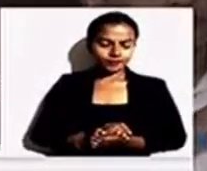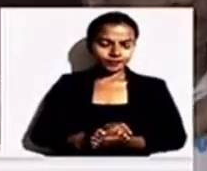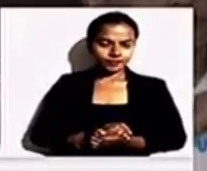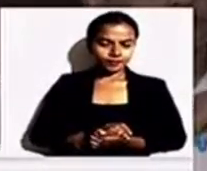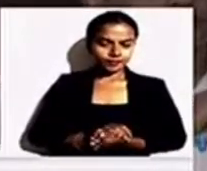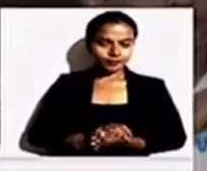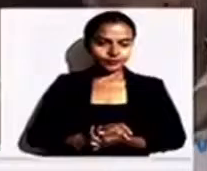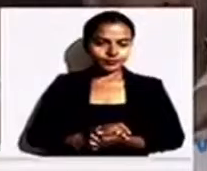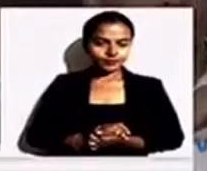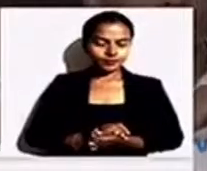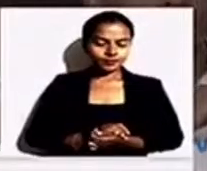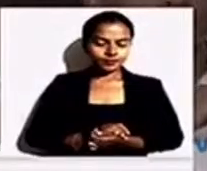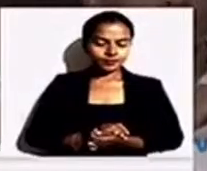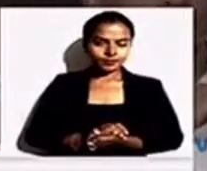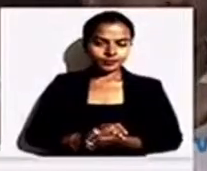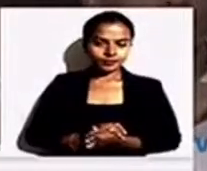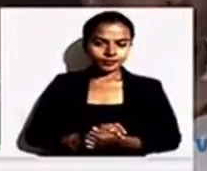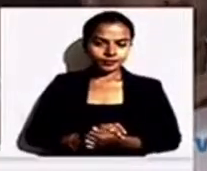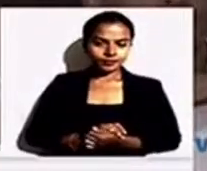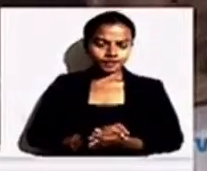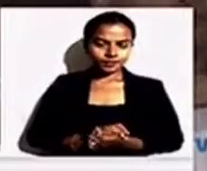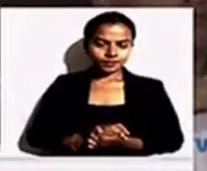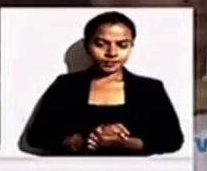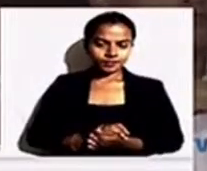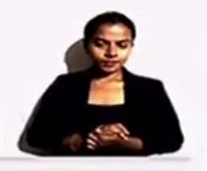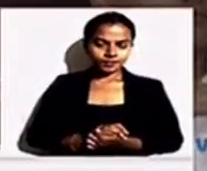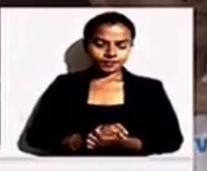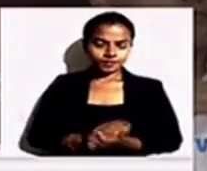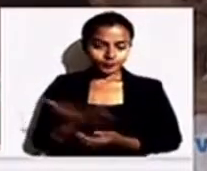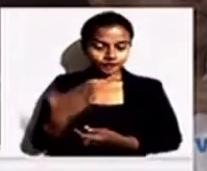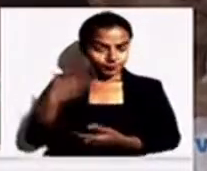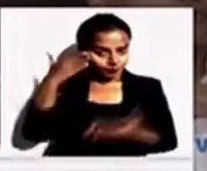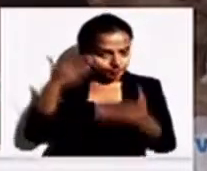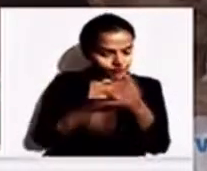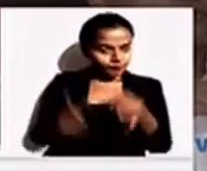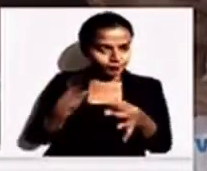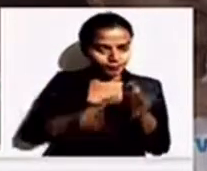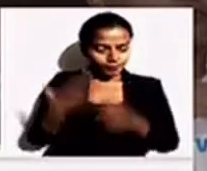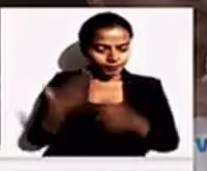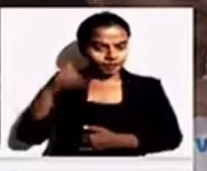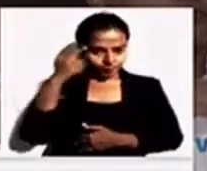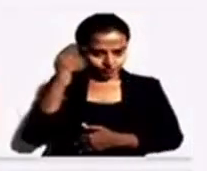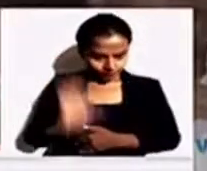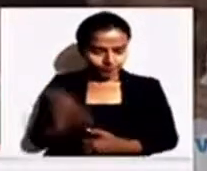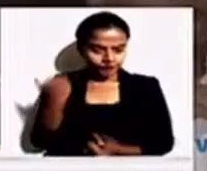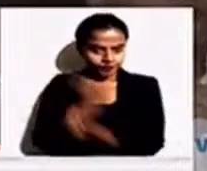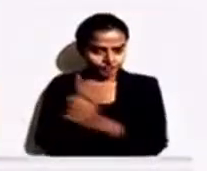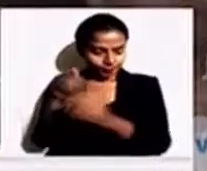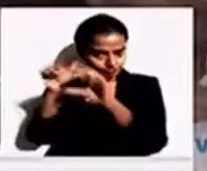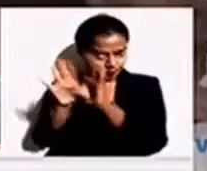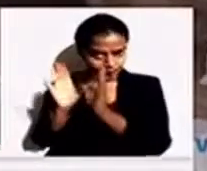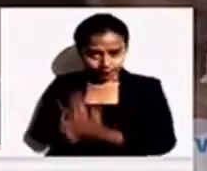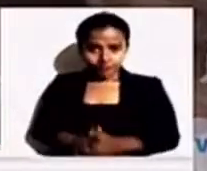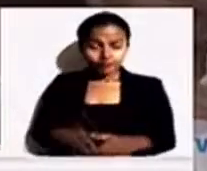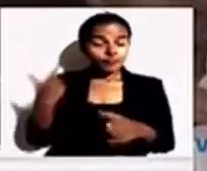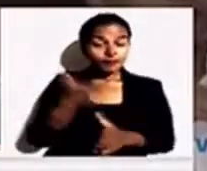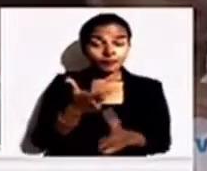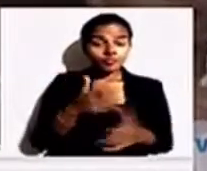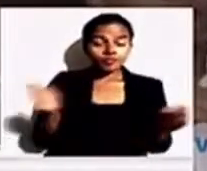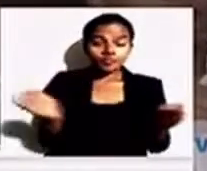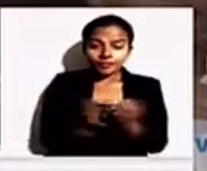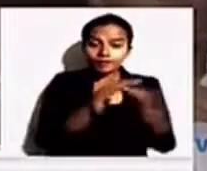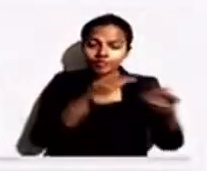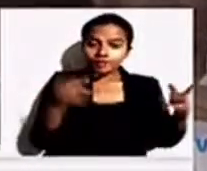මෙතන විමසලා බලපුවාම when we made inquiries we learned that the inmates had not damaged the prison armory if that was the case how did the inmates get hold of